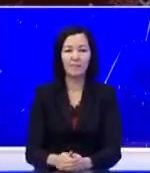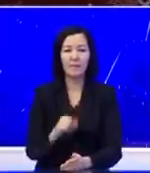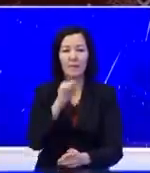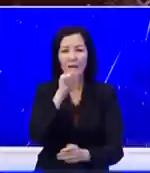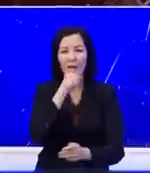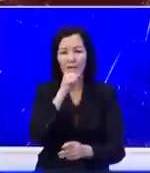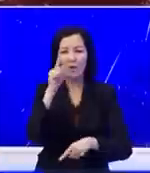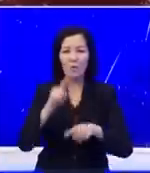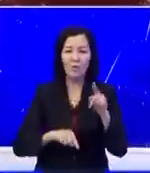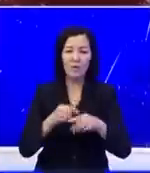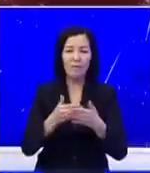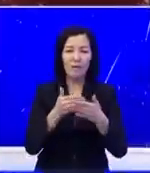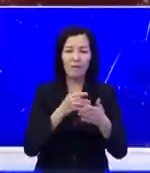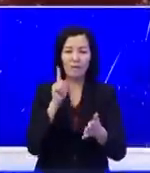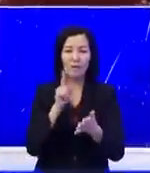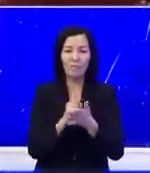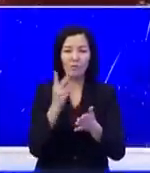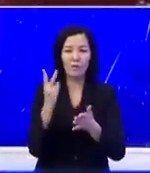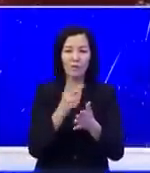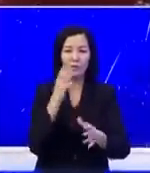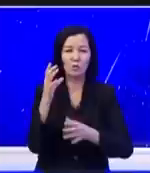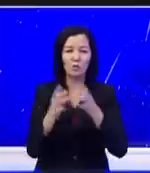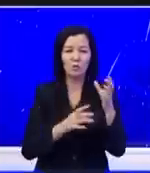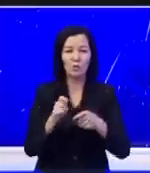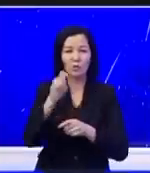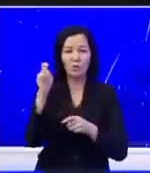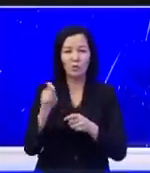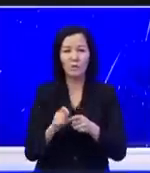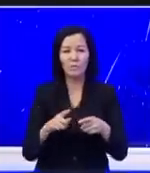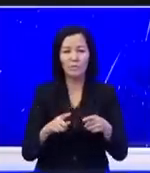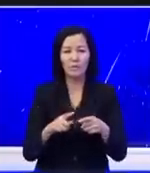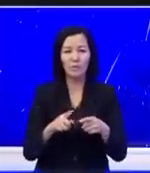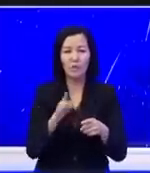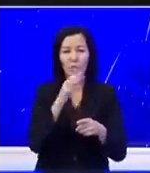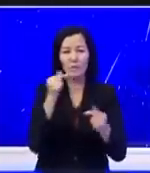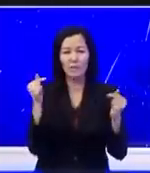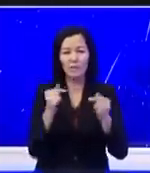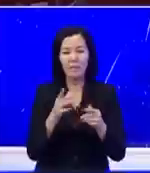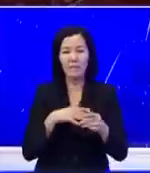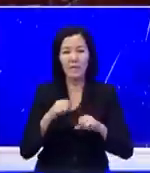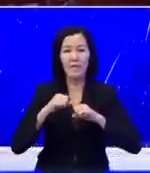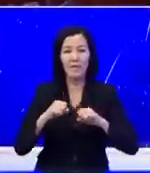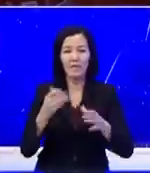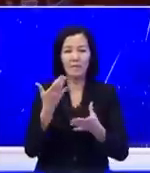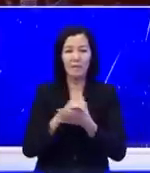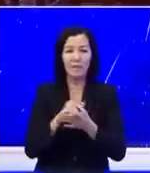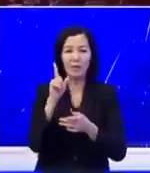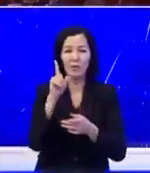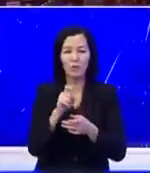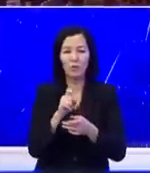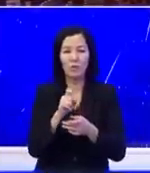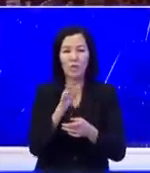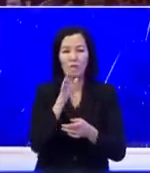Ахметшеновтың отан алдындағы борышы екінші дүниежүзілік соғыспен тұспа-тұс келген. Майданда ерлігімен танылған, жүзге таяған